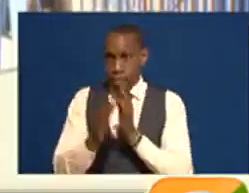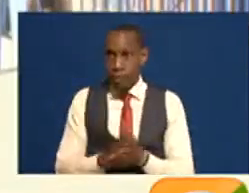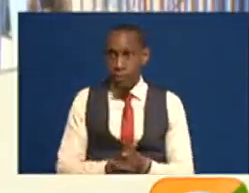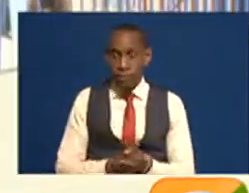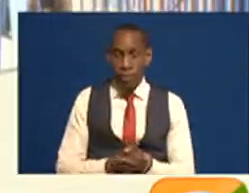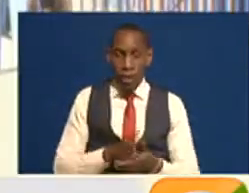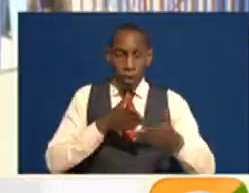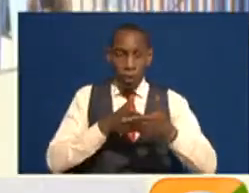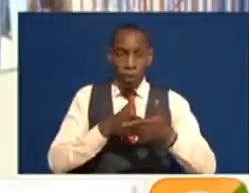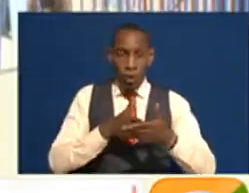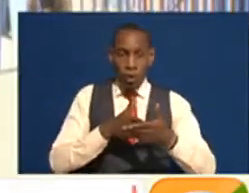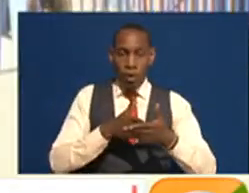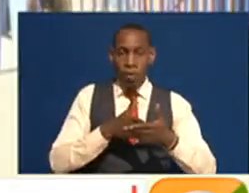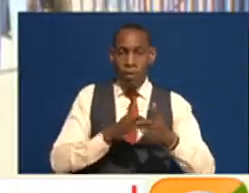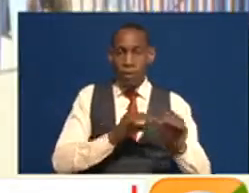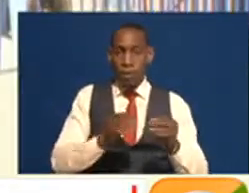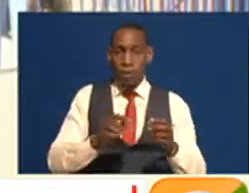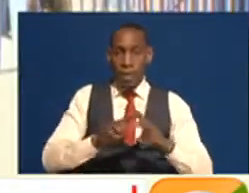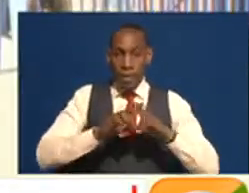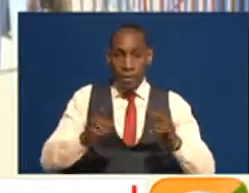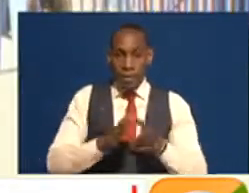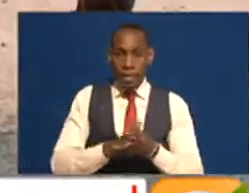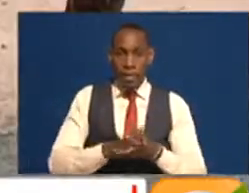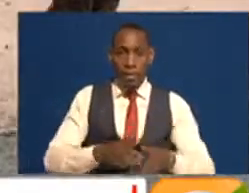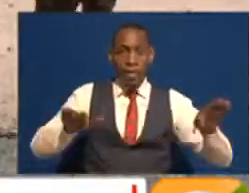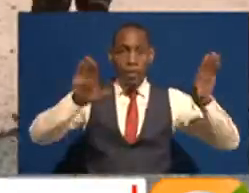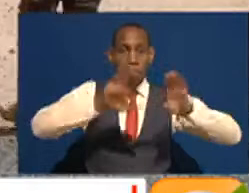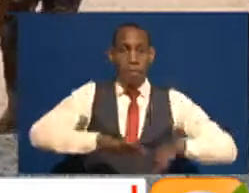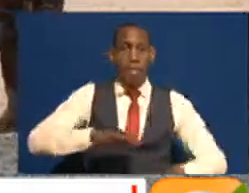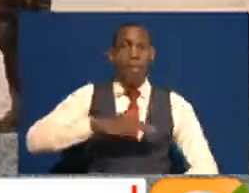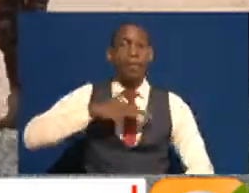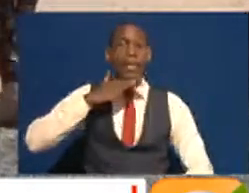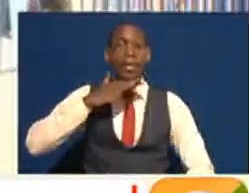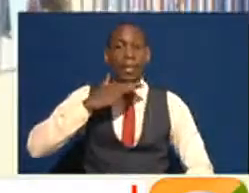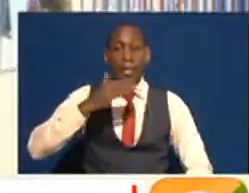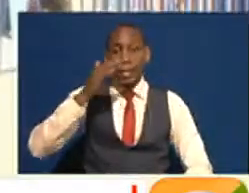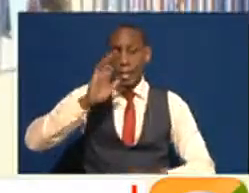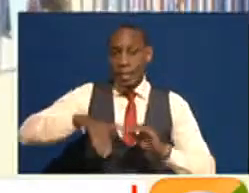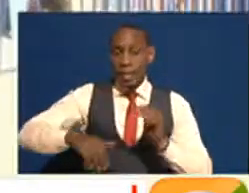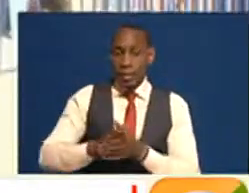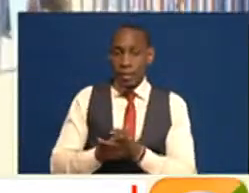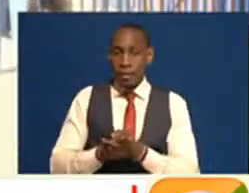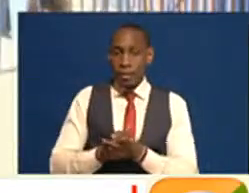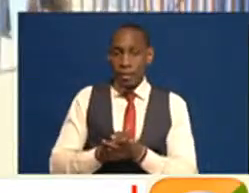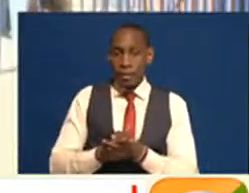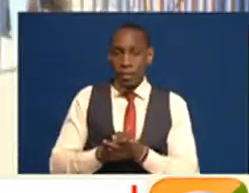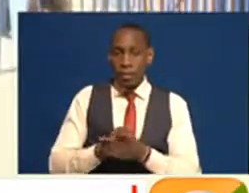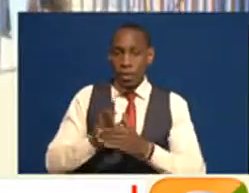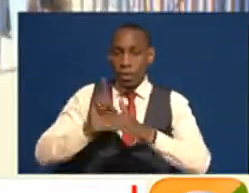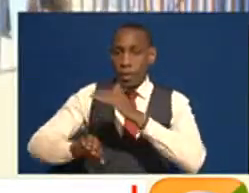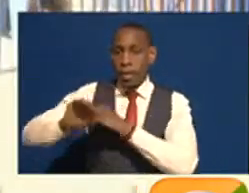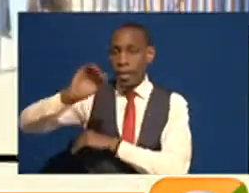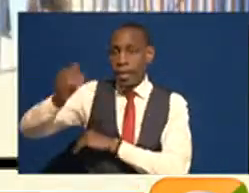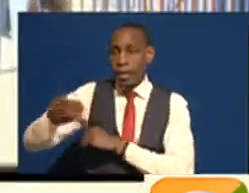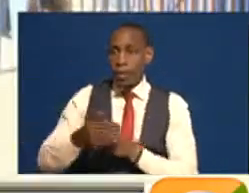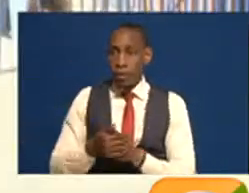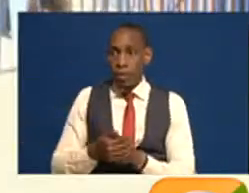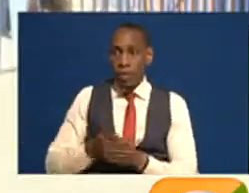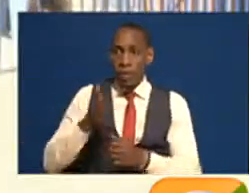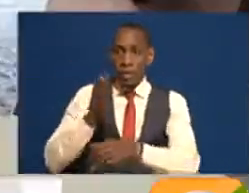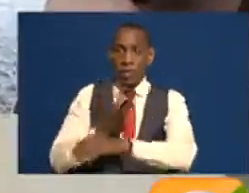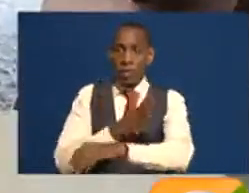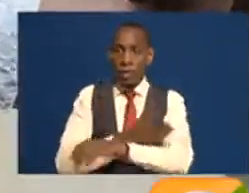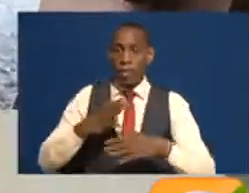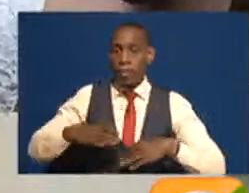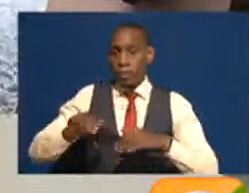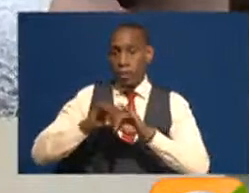basi ianze katika ile valley, the valley of death, badala tu ya kuingia kwa mataono na kuumiza ma